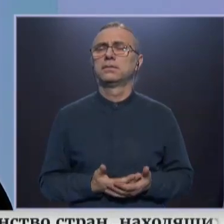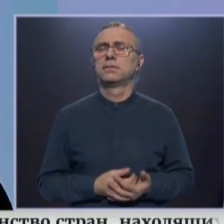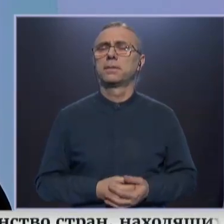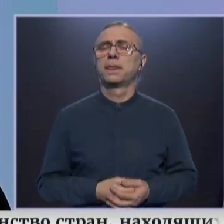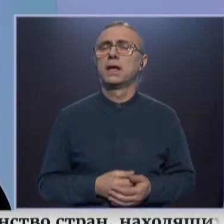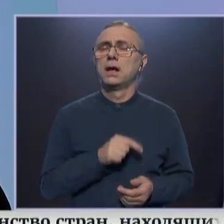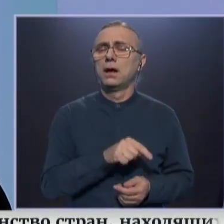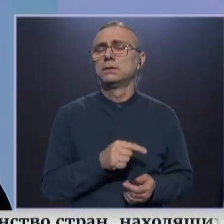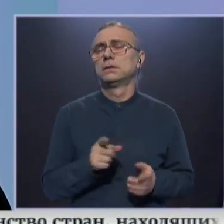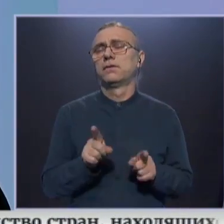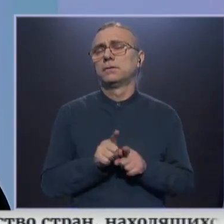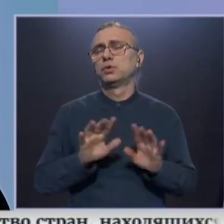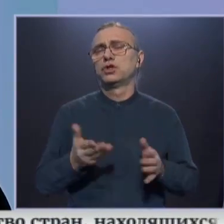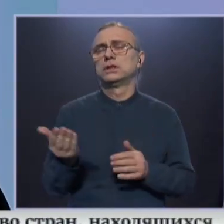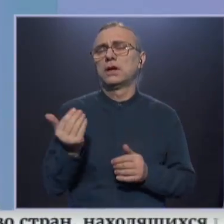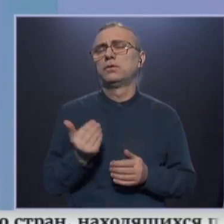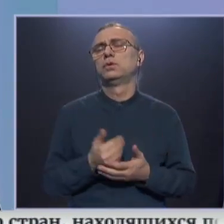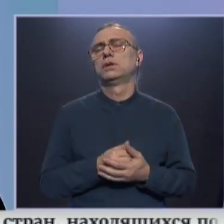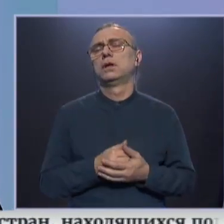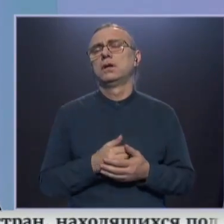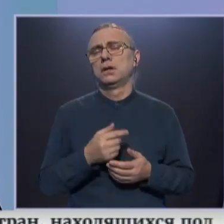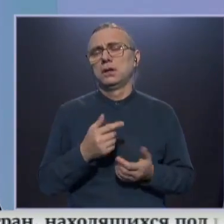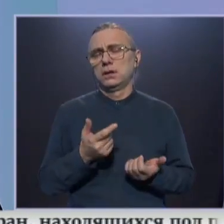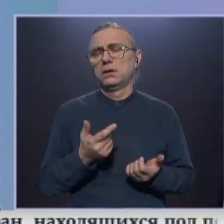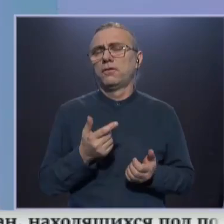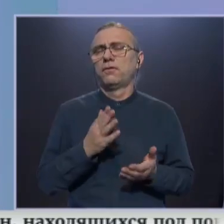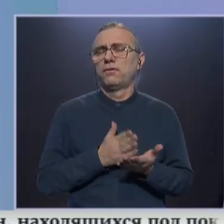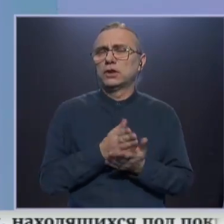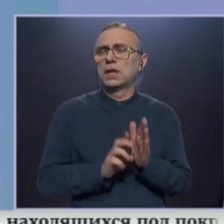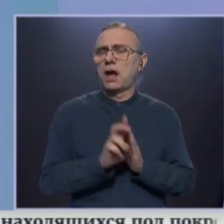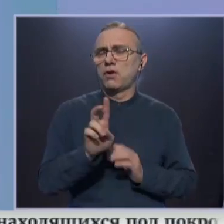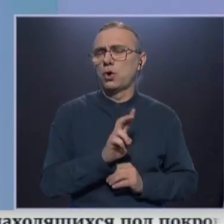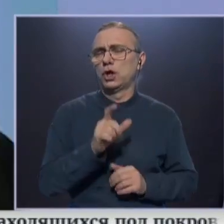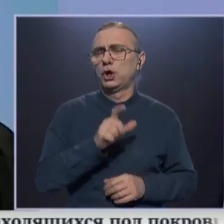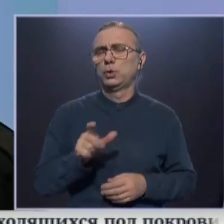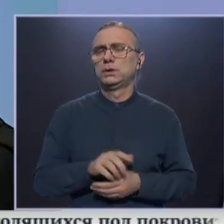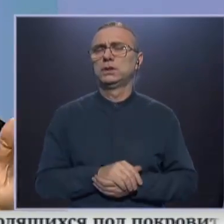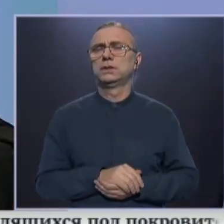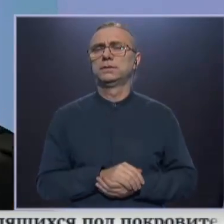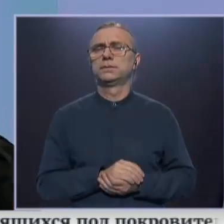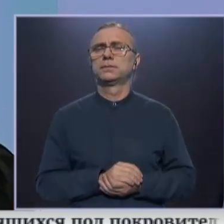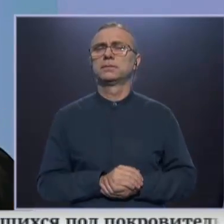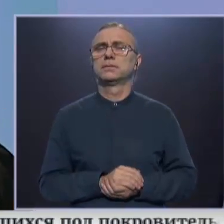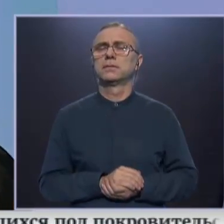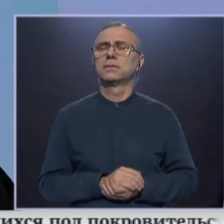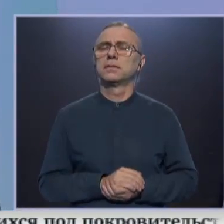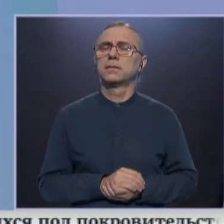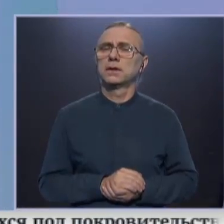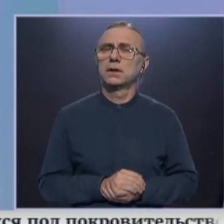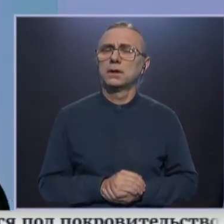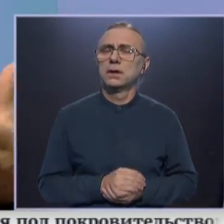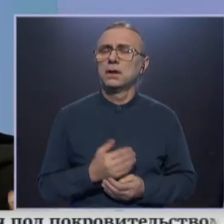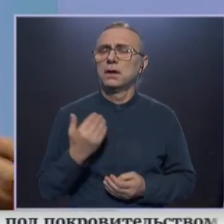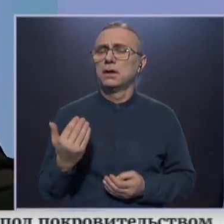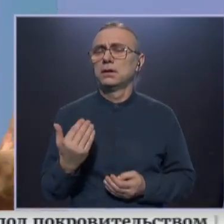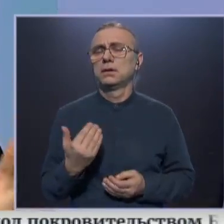воцерковленные люди, потому что чаще всего люди очень эгоистичны, у них рядом их близкий человек мучается, а они не для себя, чтоб остался еще, да, они не